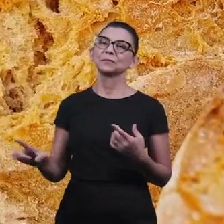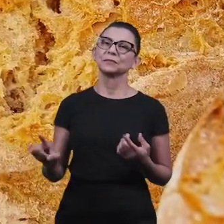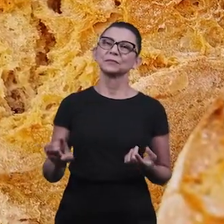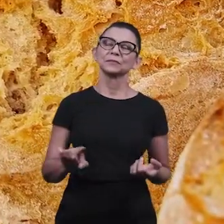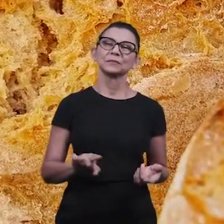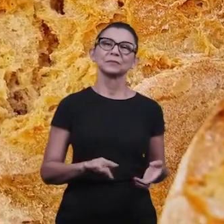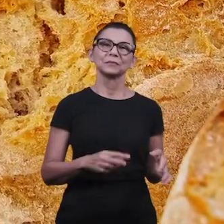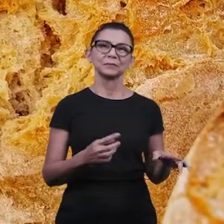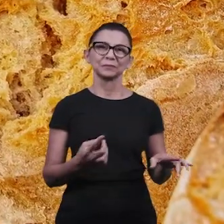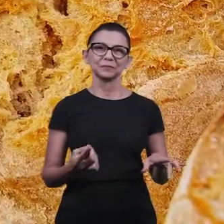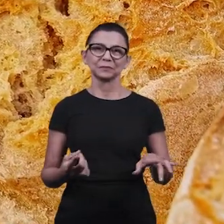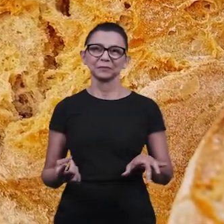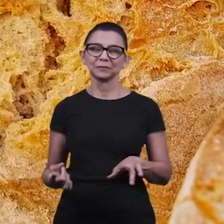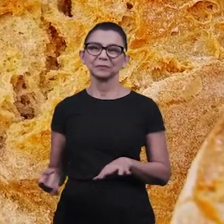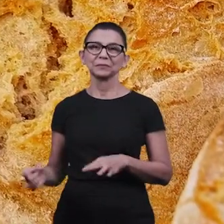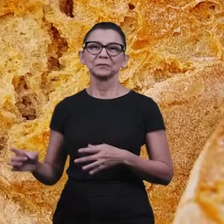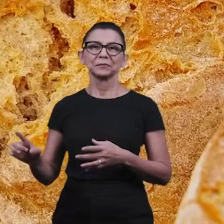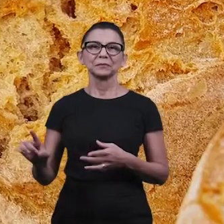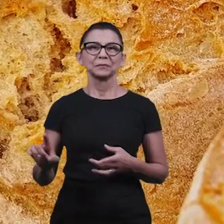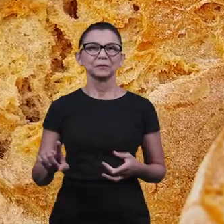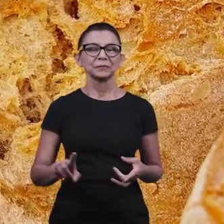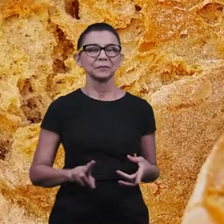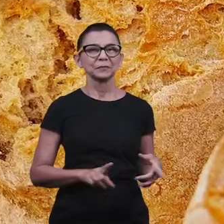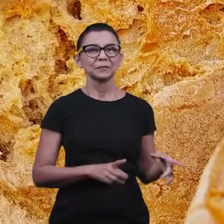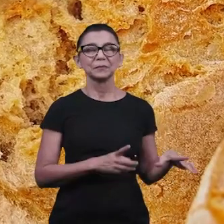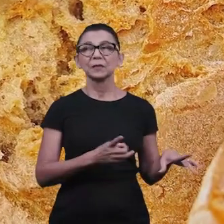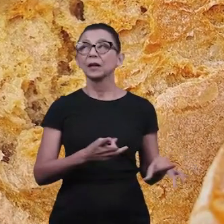Pão da vida,